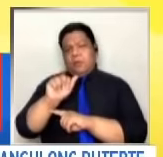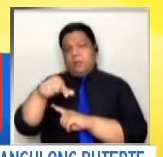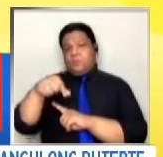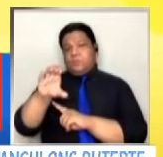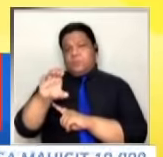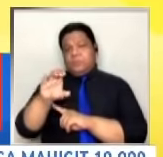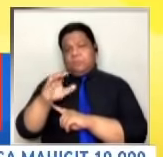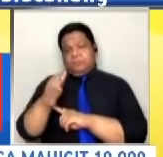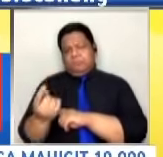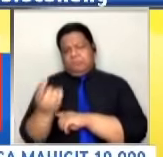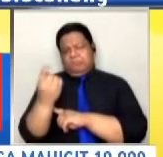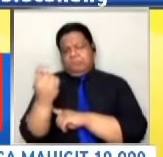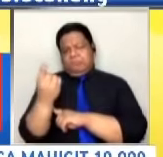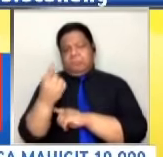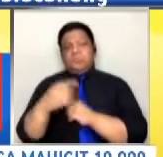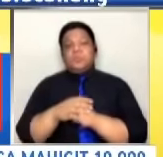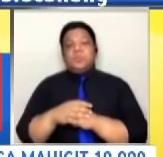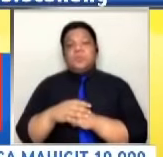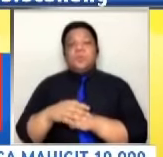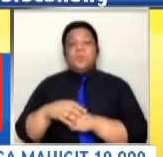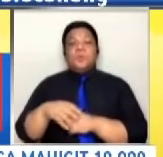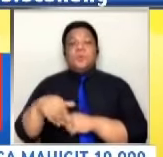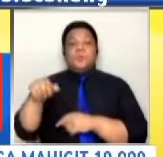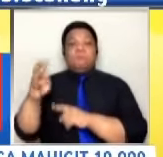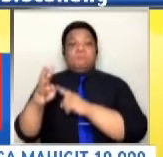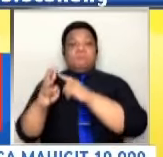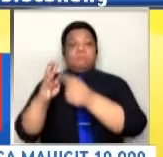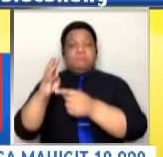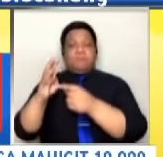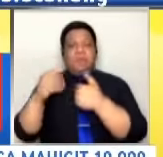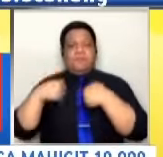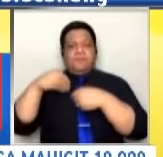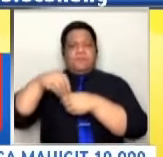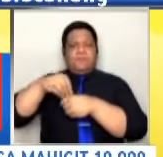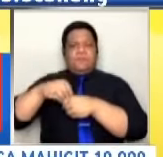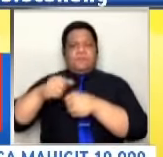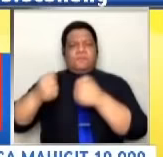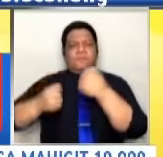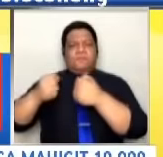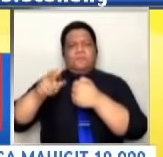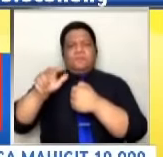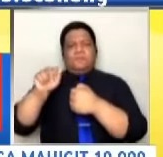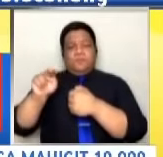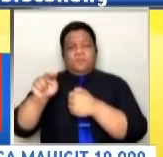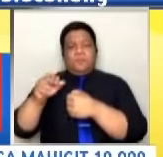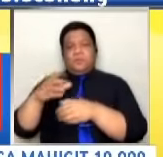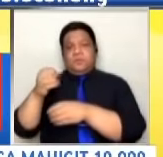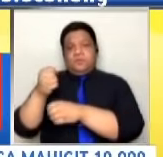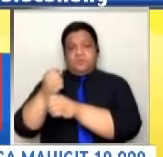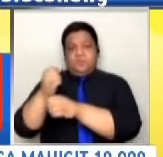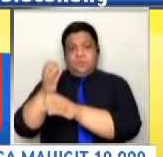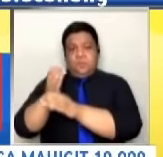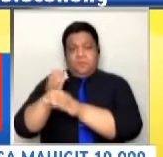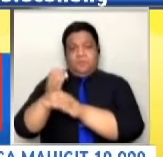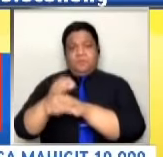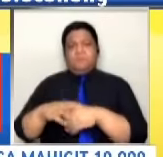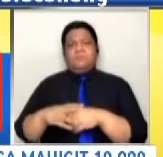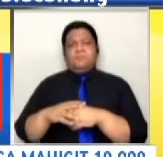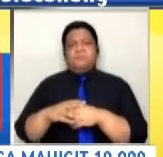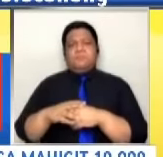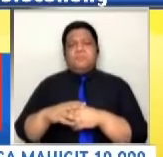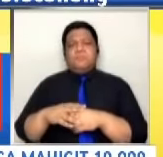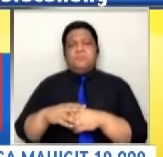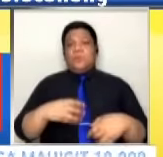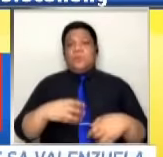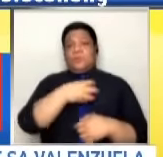Sakay ang mga suspect ng isang kotse at van. Nakatanggap daw ang QCPD Station 6 ng tawag na may dinukot na dalawang lalaki malapit sa Capitol